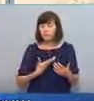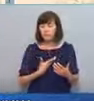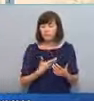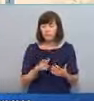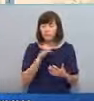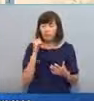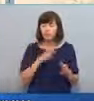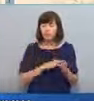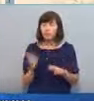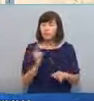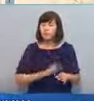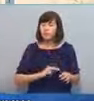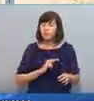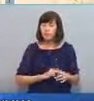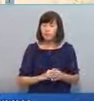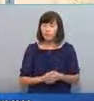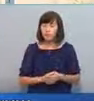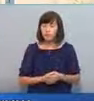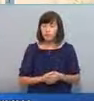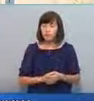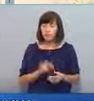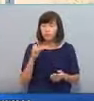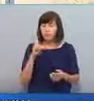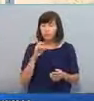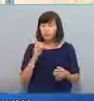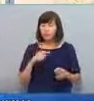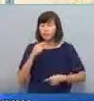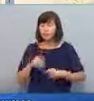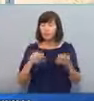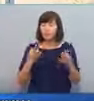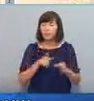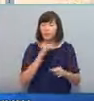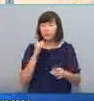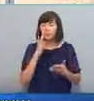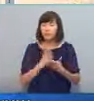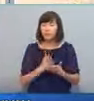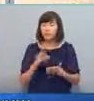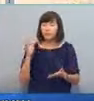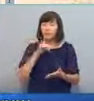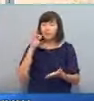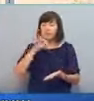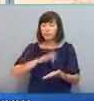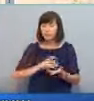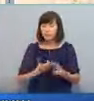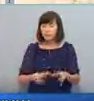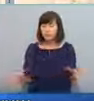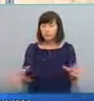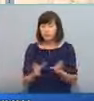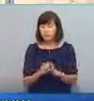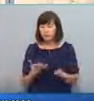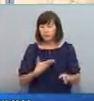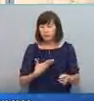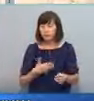біздің жастардың атқарып атқан қызметі, келесі келген ерікті жастар бар, жастар орталығы бар, олармен бірге